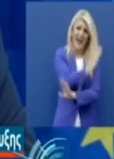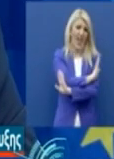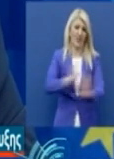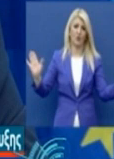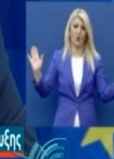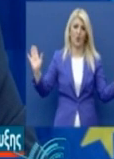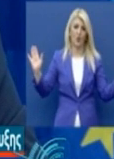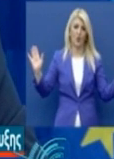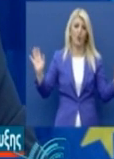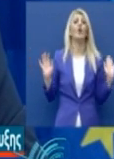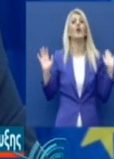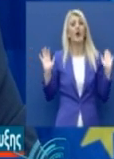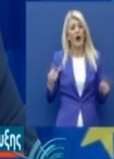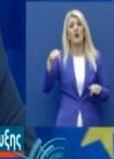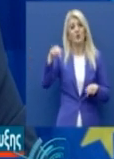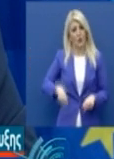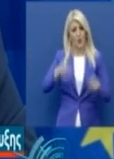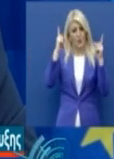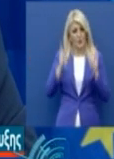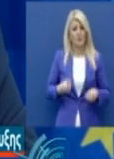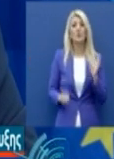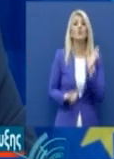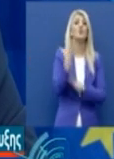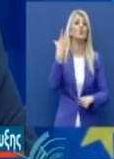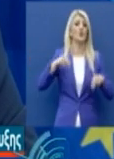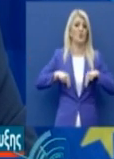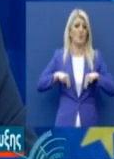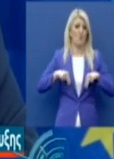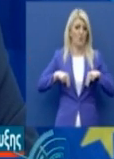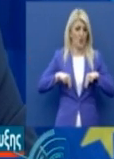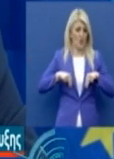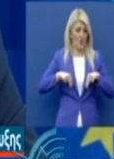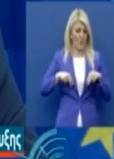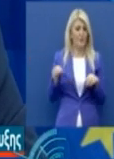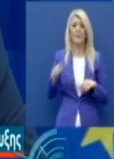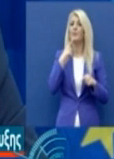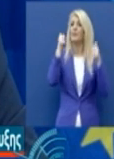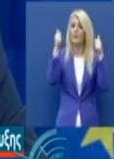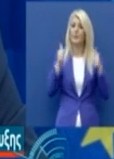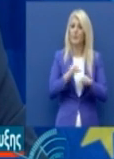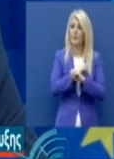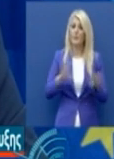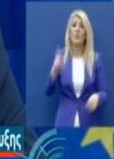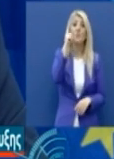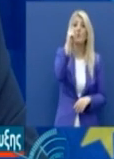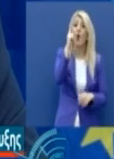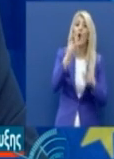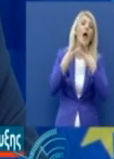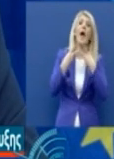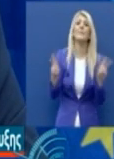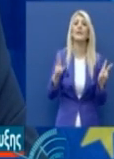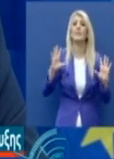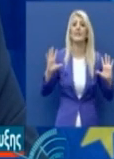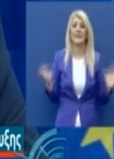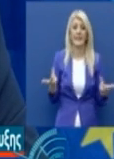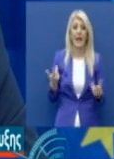Κατά συνέπεια, στη νέα υπουργική απόφαση θα προβλέπεται ότι η μόνη περίπτωση θα επιτρέπεται επαγγελματίας να